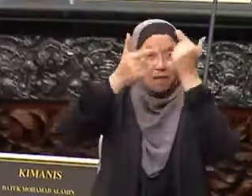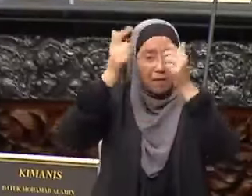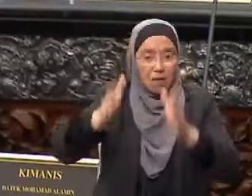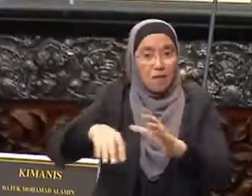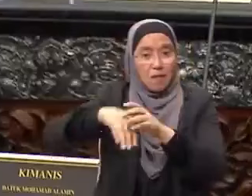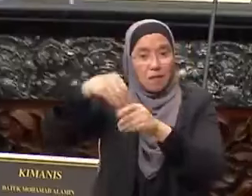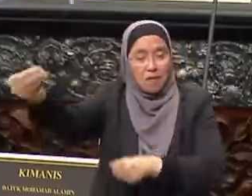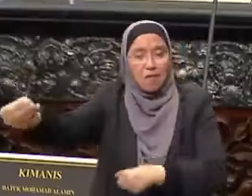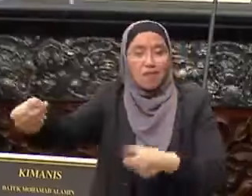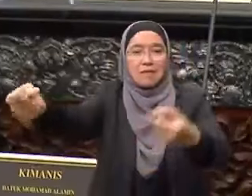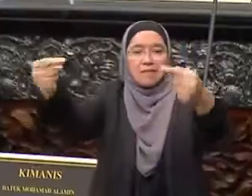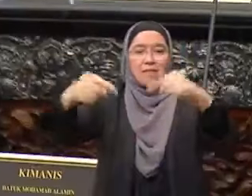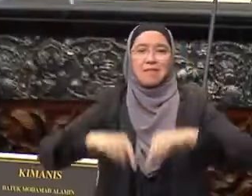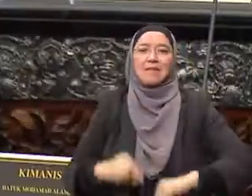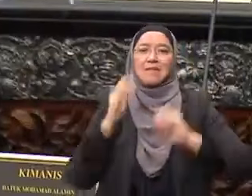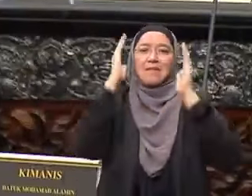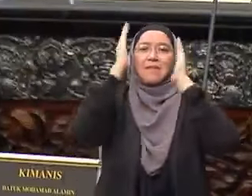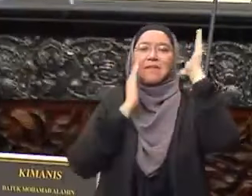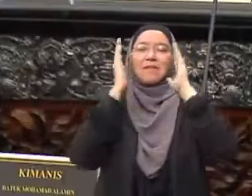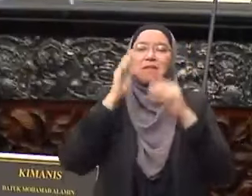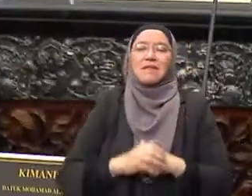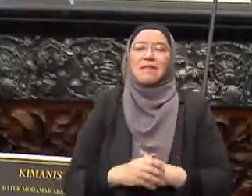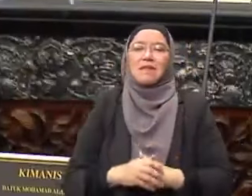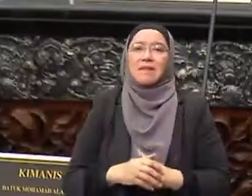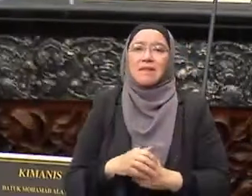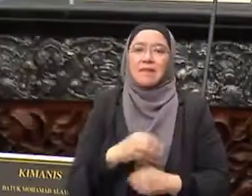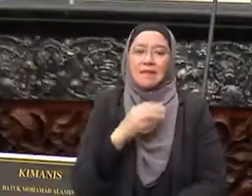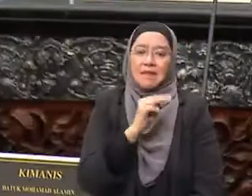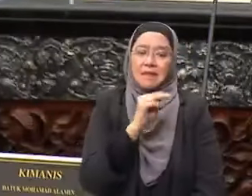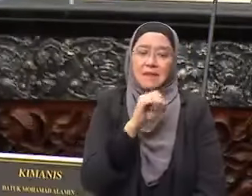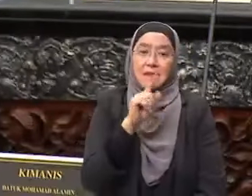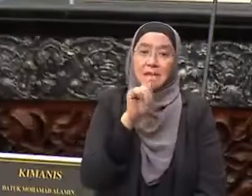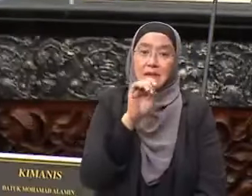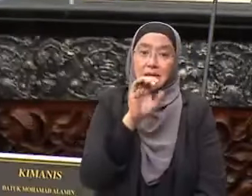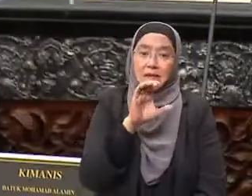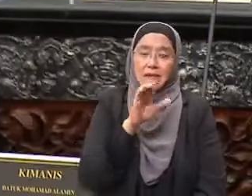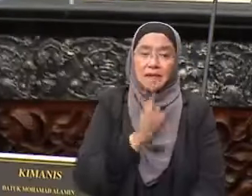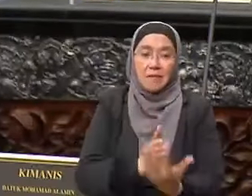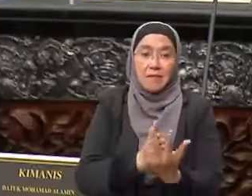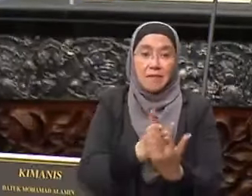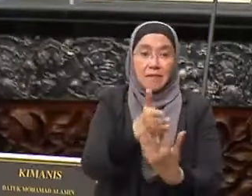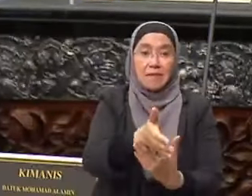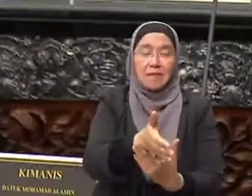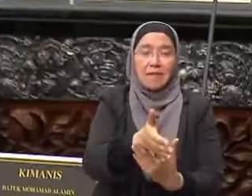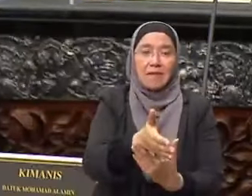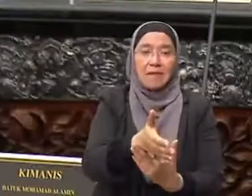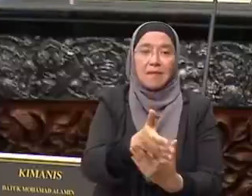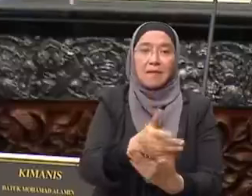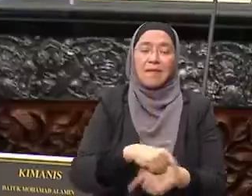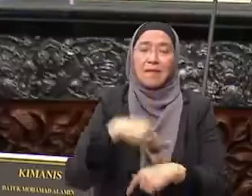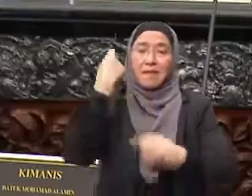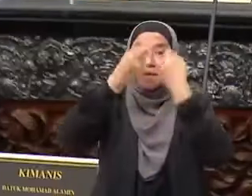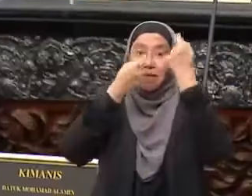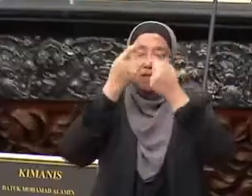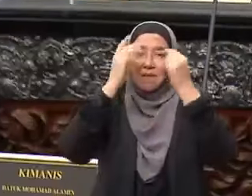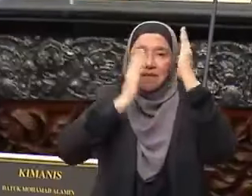kedua motek melalui agensi seliaannya tourism Malaysia akan meneruskan penyertaan aktif dalam